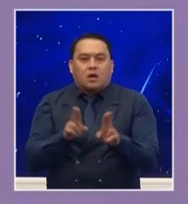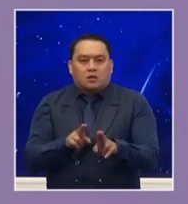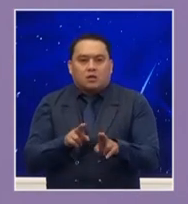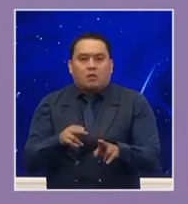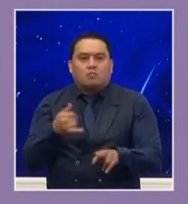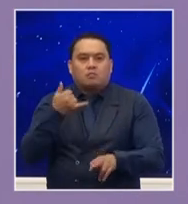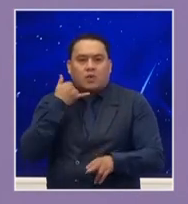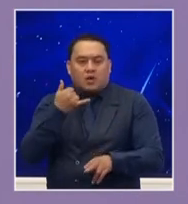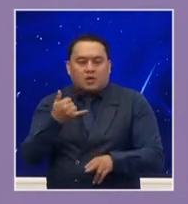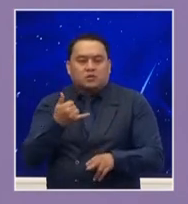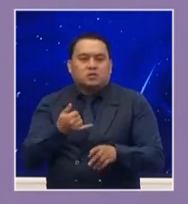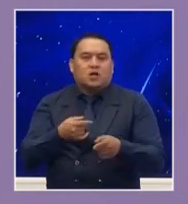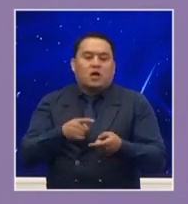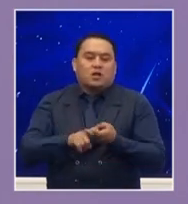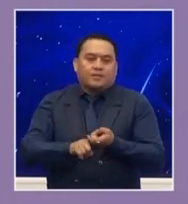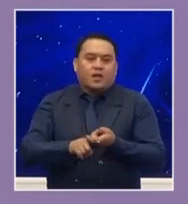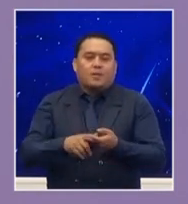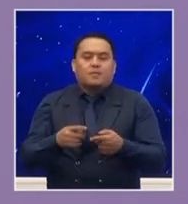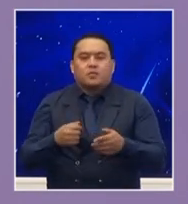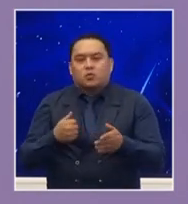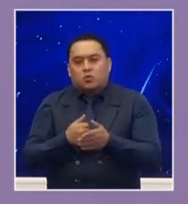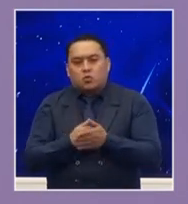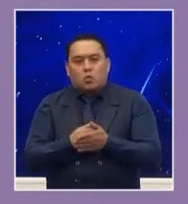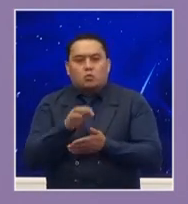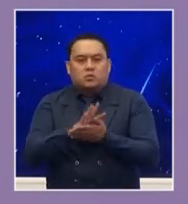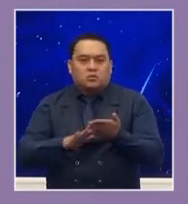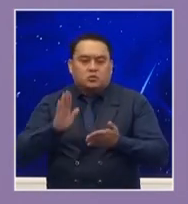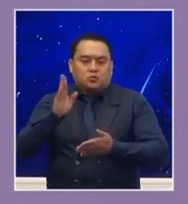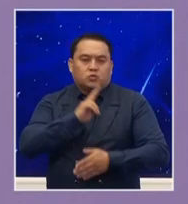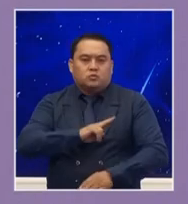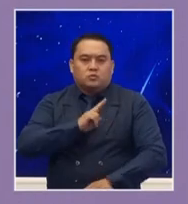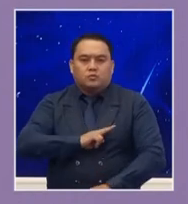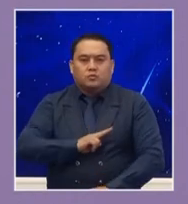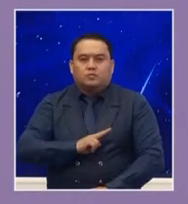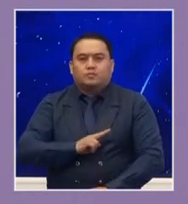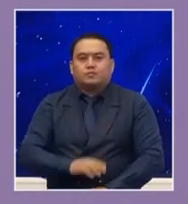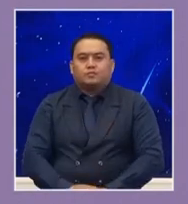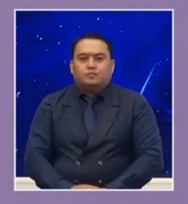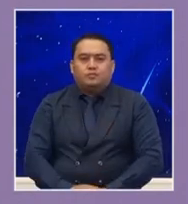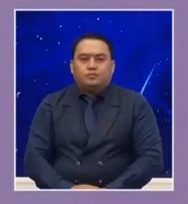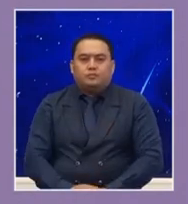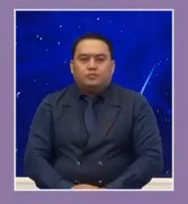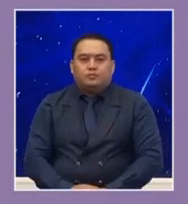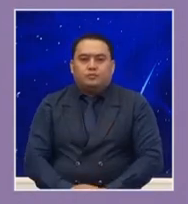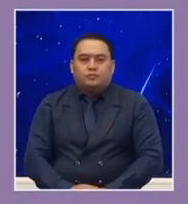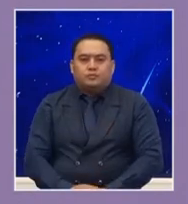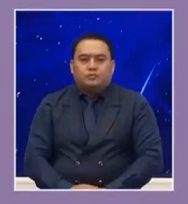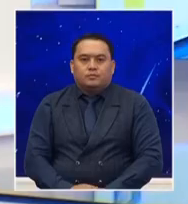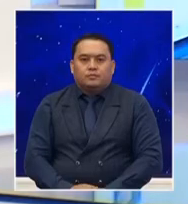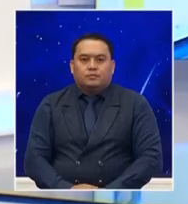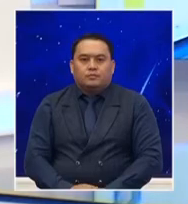ұялы байланыс арқылы келесі жылы және биыл жылдың аяғына дейін, келесі жылы жылдың аяғына дейін жоғары жылдамдықты интернетпен қамтамасыз етіледі.